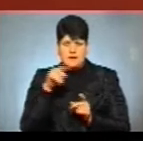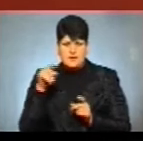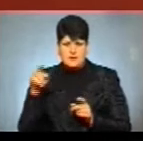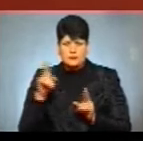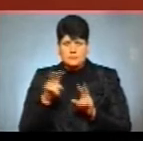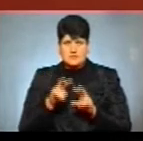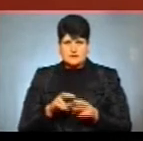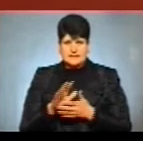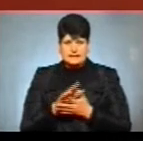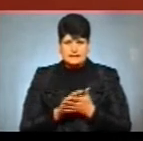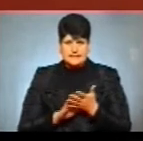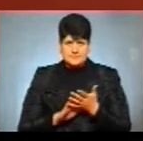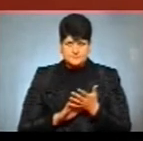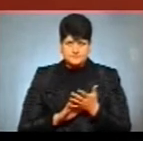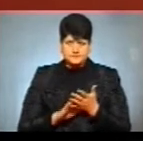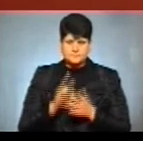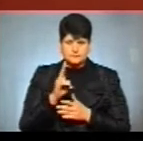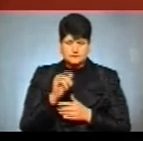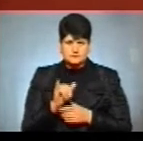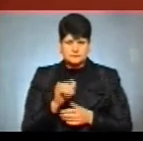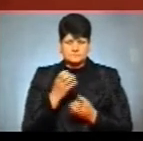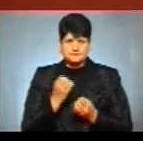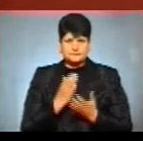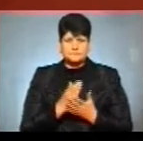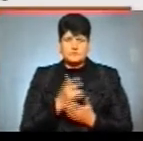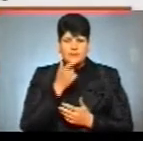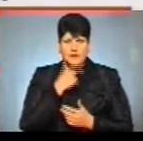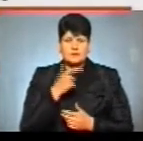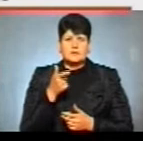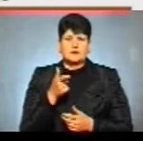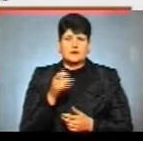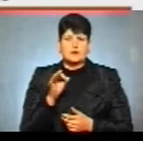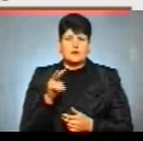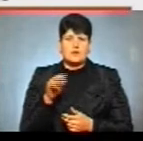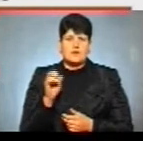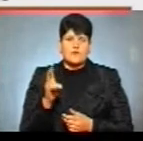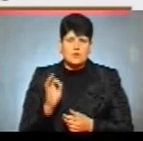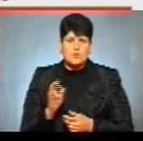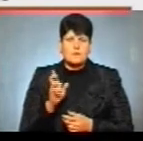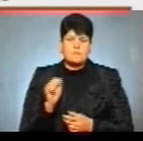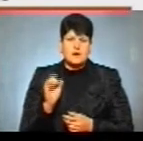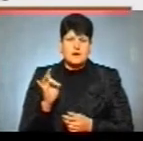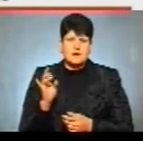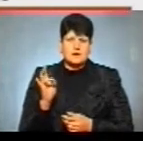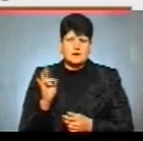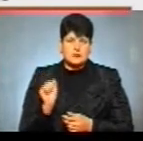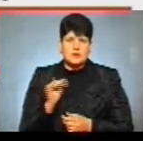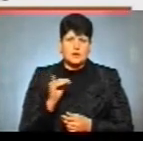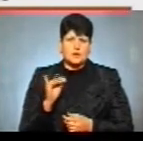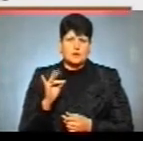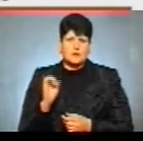аналізувати далі, хто в нас далі йде, ще є пан Головко, пан Олег Барна та пан Тарас